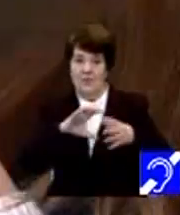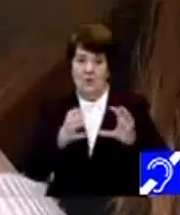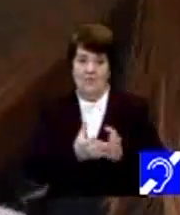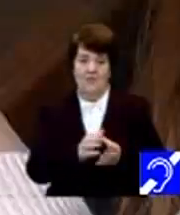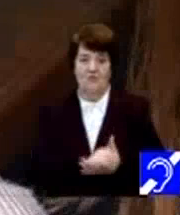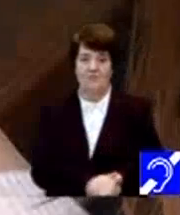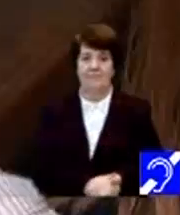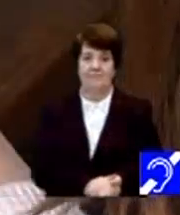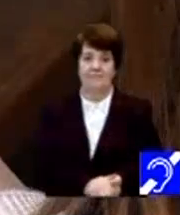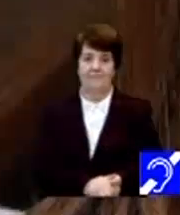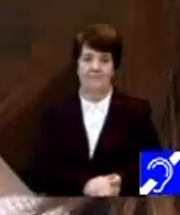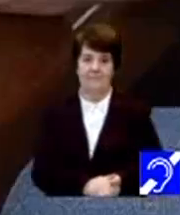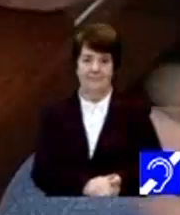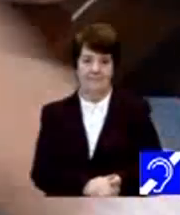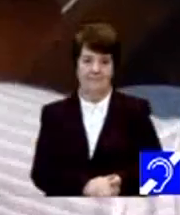minute.